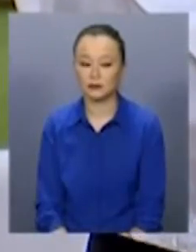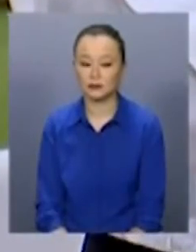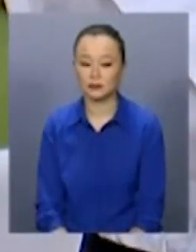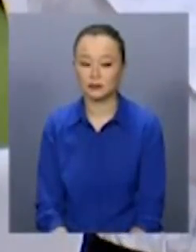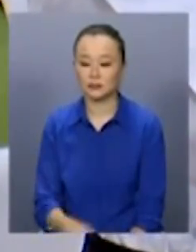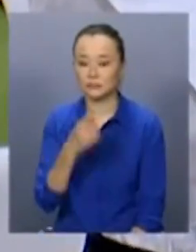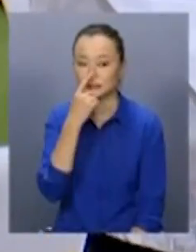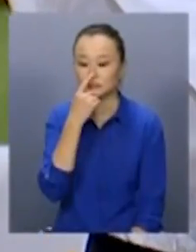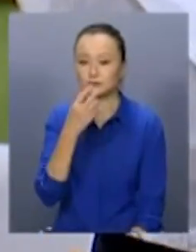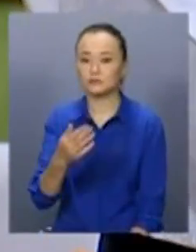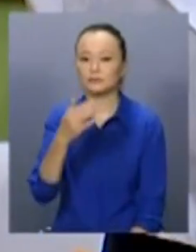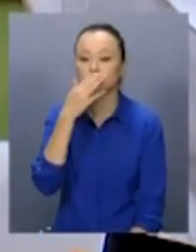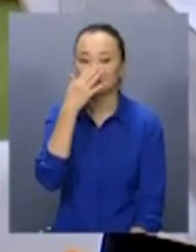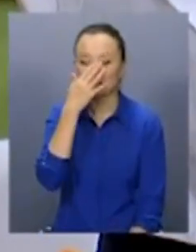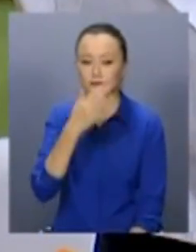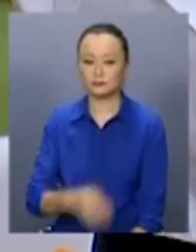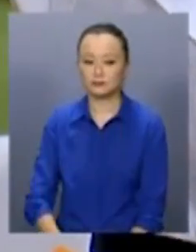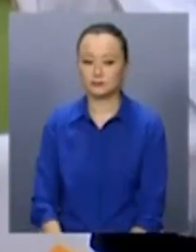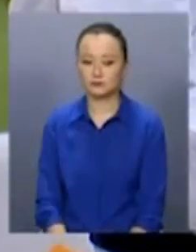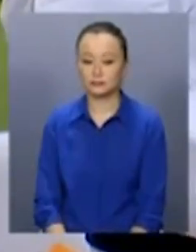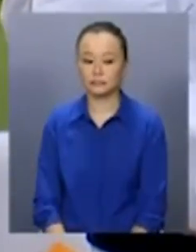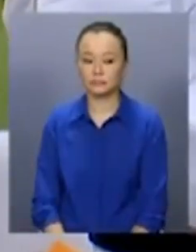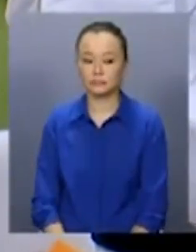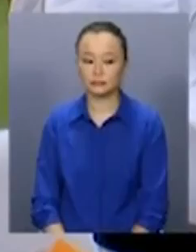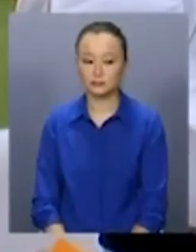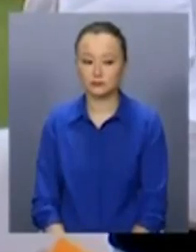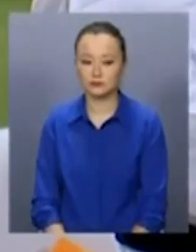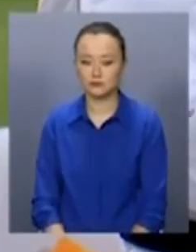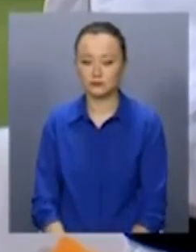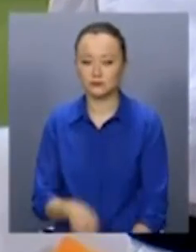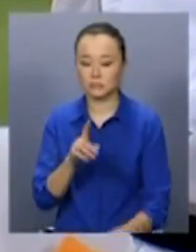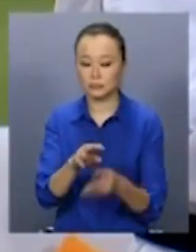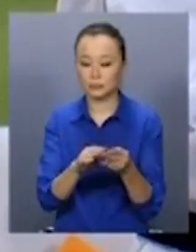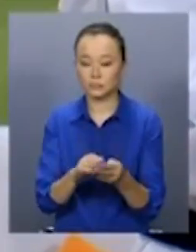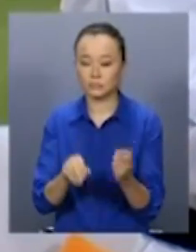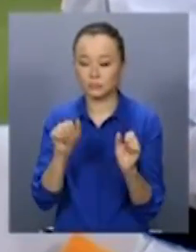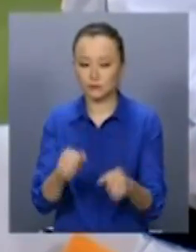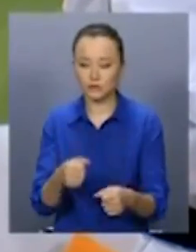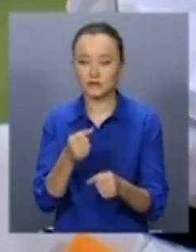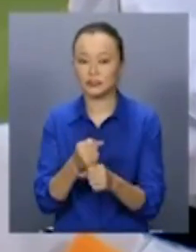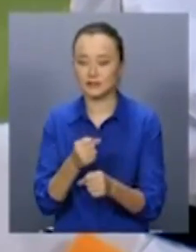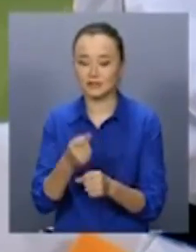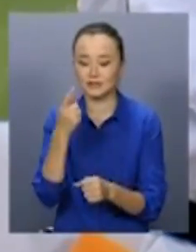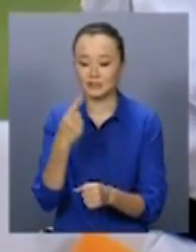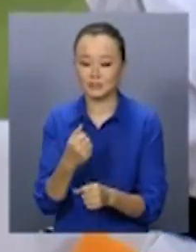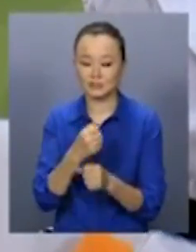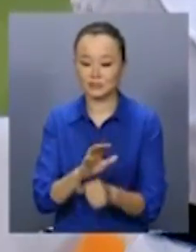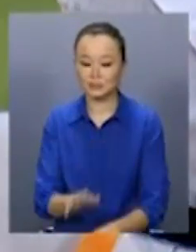мұрынмен демалып, ауыз арқылы. Біз оны жасай аламыз ба? Сіз жасап көр, бірақ та жасау оны бір күндік жұмыс емес